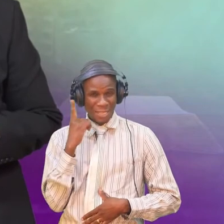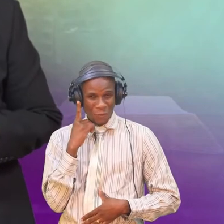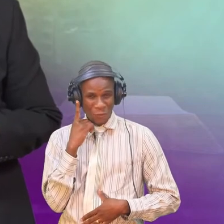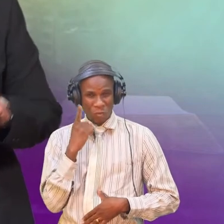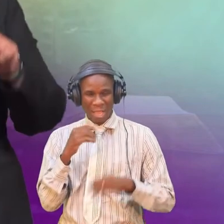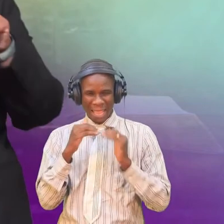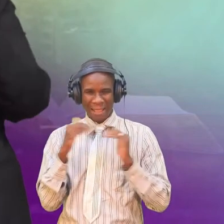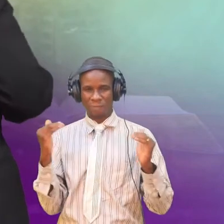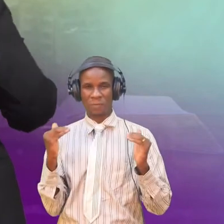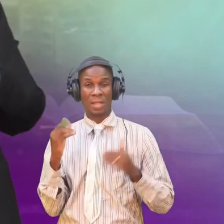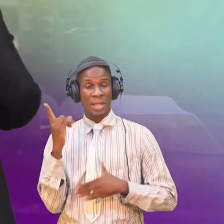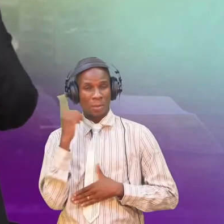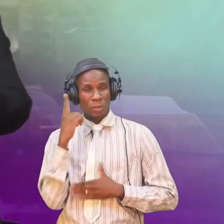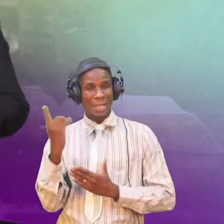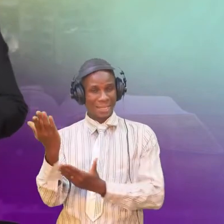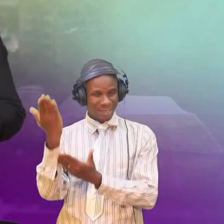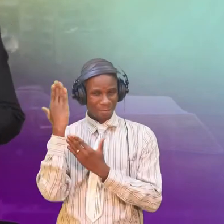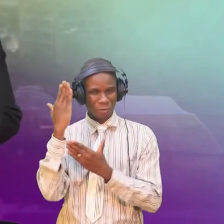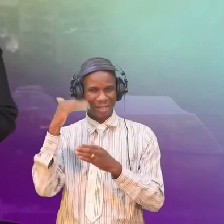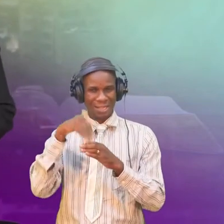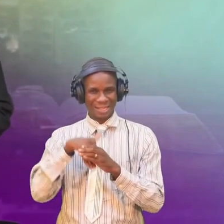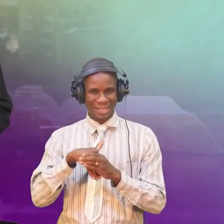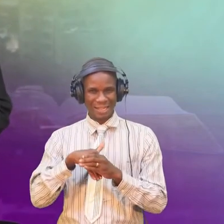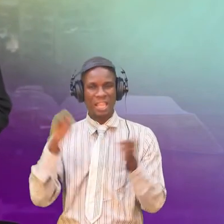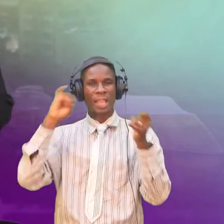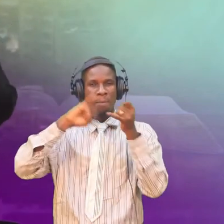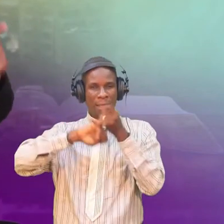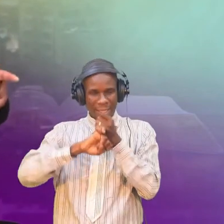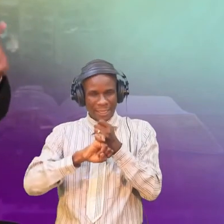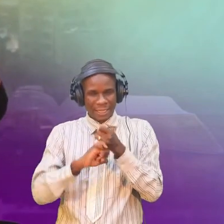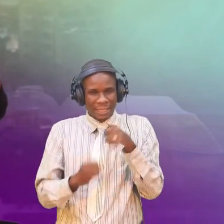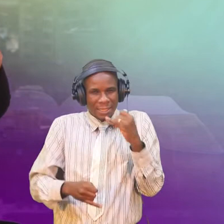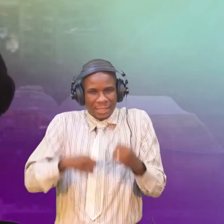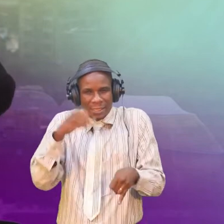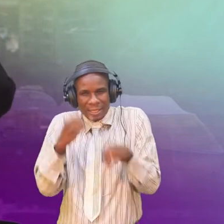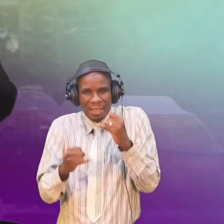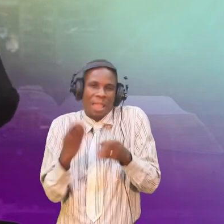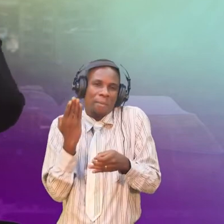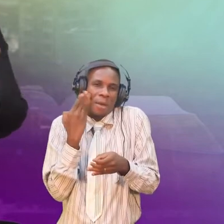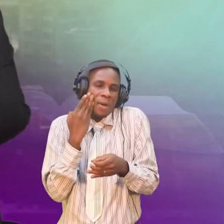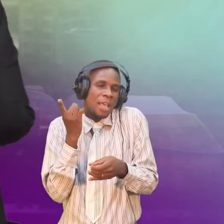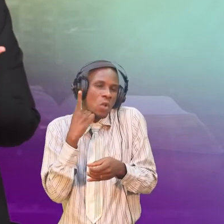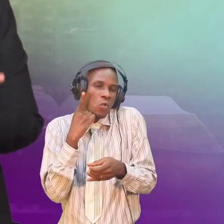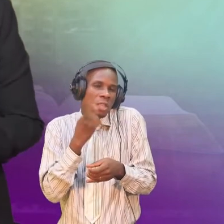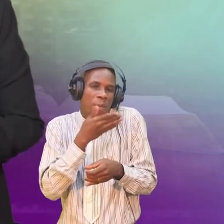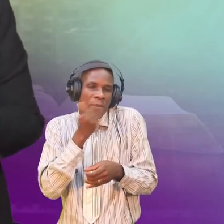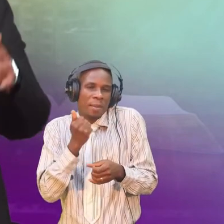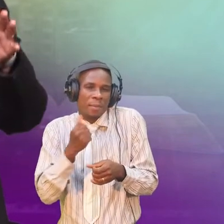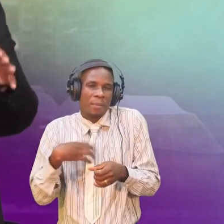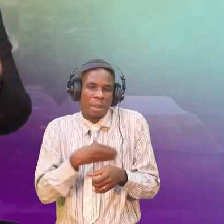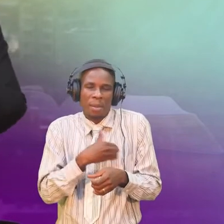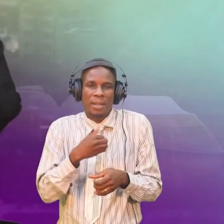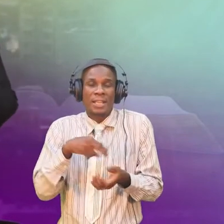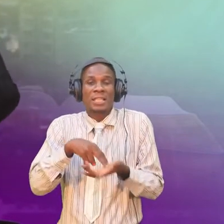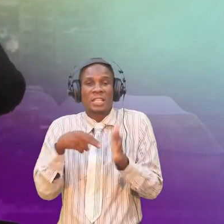wanaelewana. L'écoute est crucial. Kusikiliza mwenzi wa maisha ni ya muhimu sana, msingi kabisa.